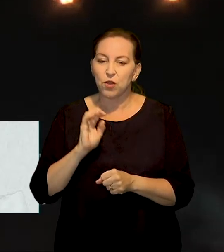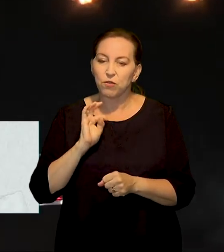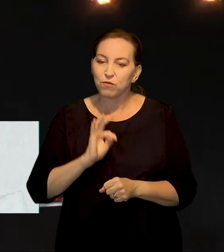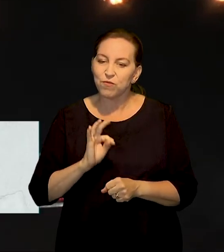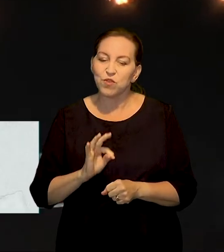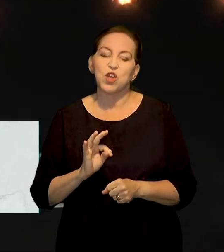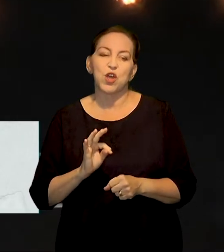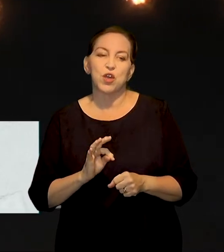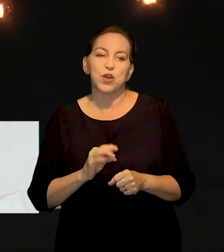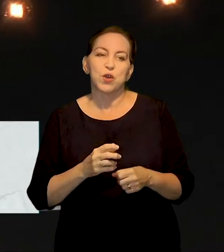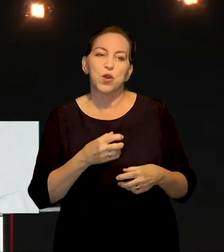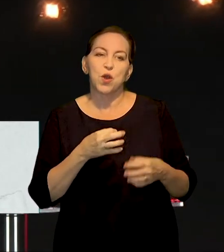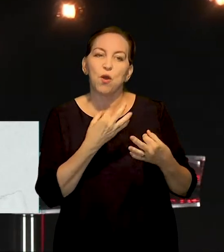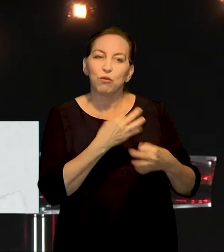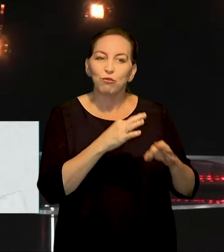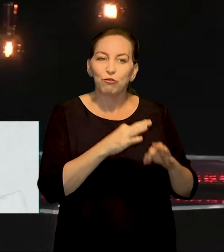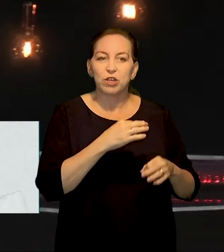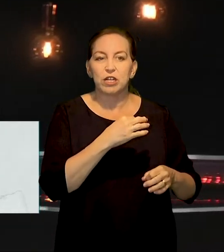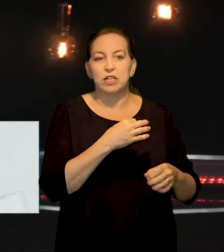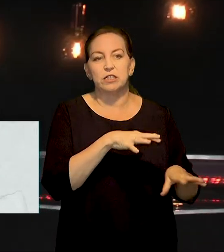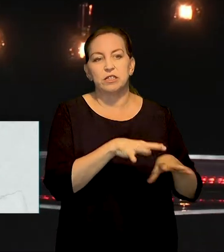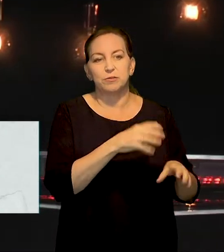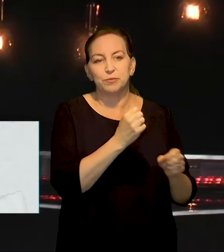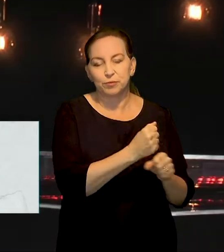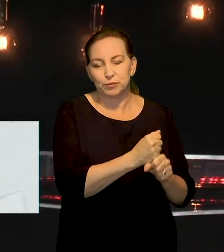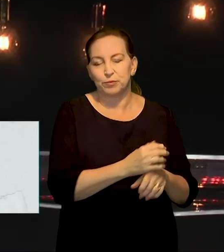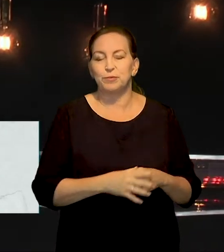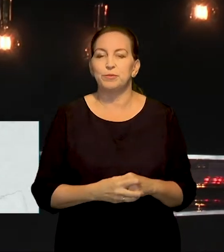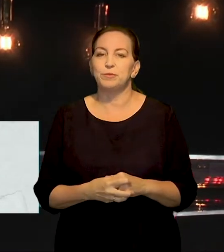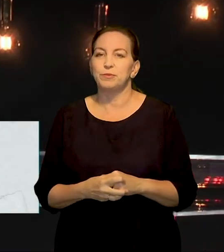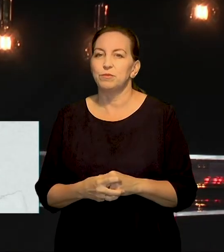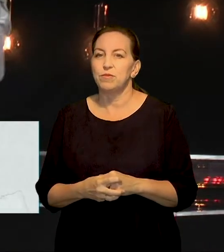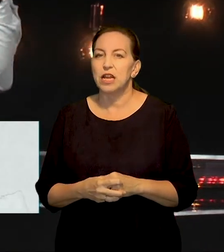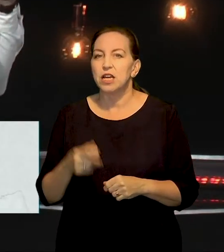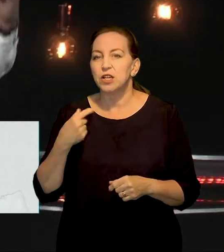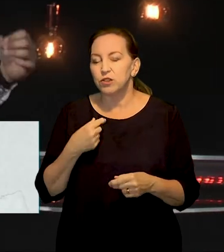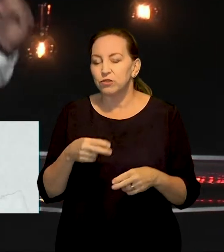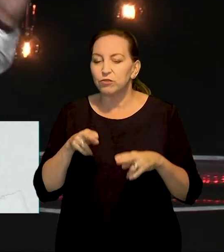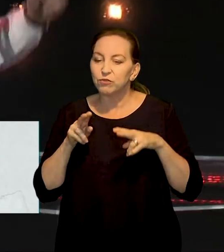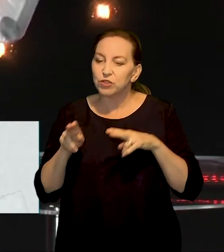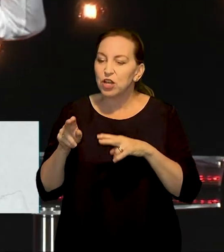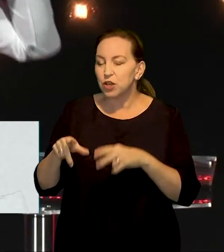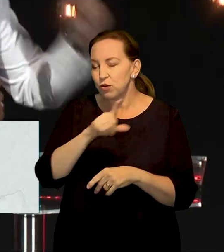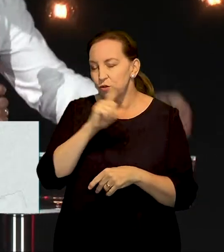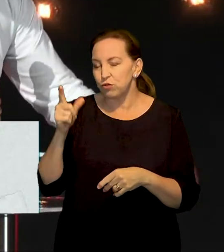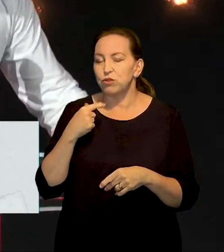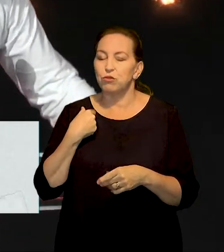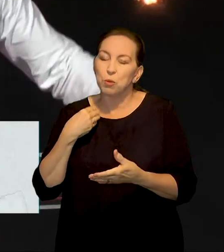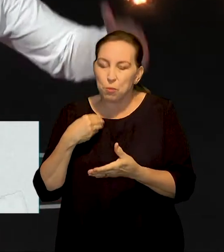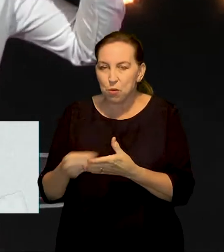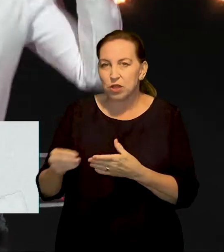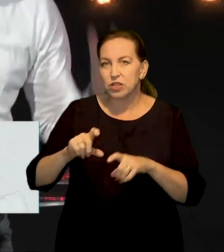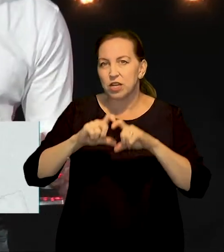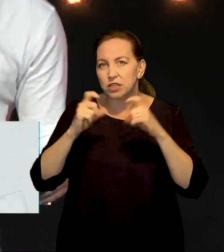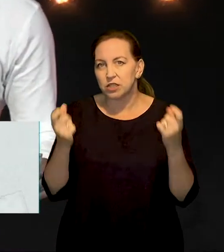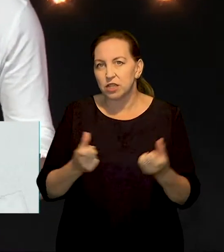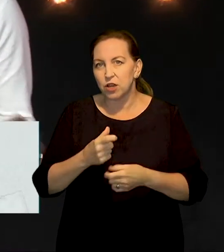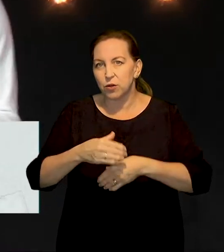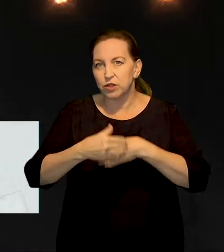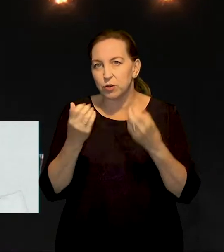zbiorów, potrzebował pracowników, potrzebował rąk do pracy i wynajmował takich ludzi, którym właśnie płacił dniówkę za